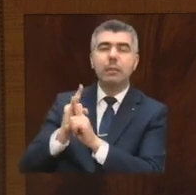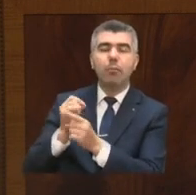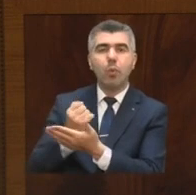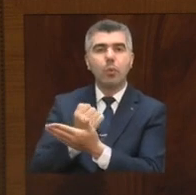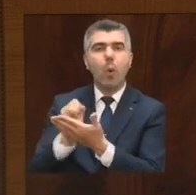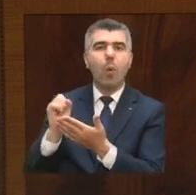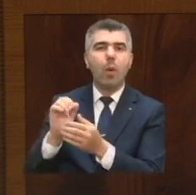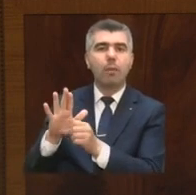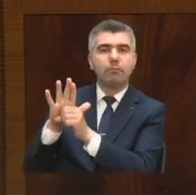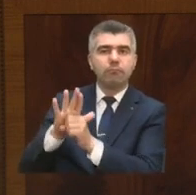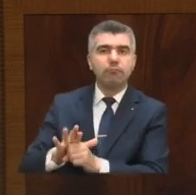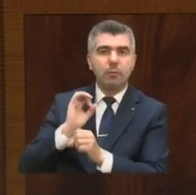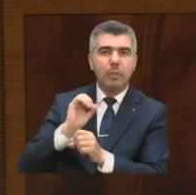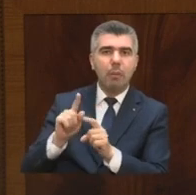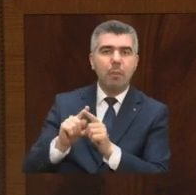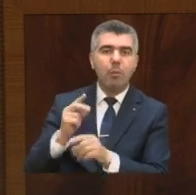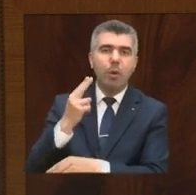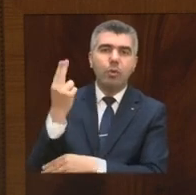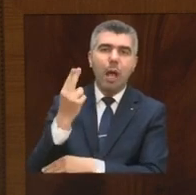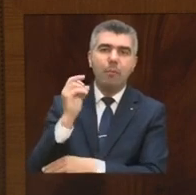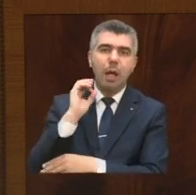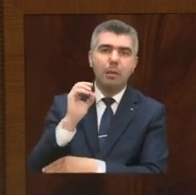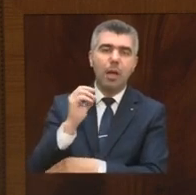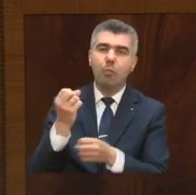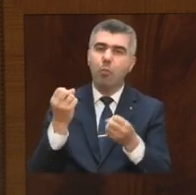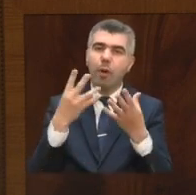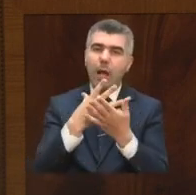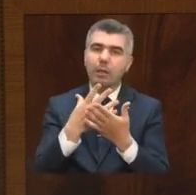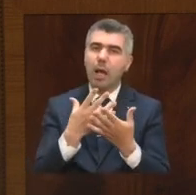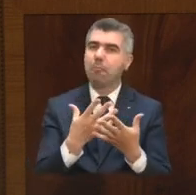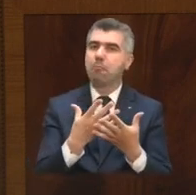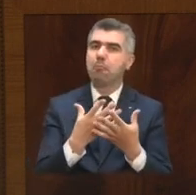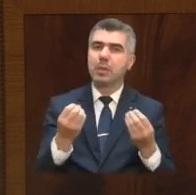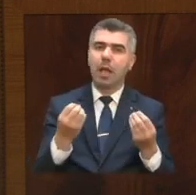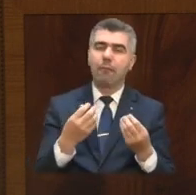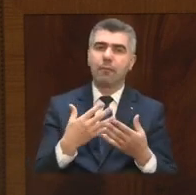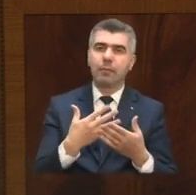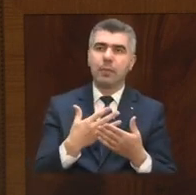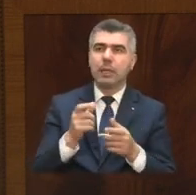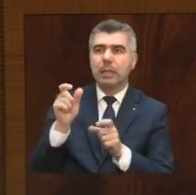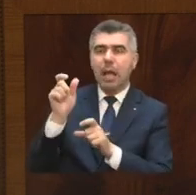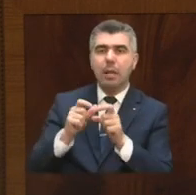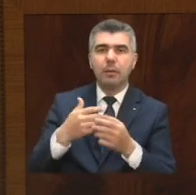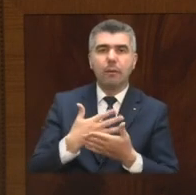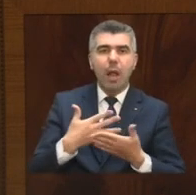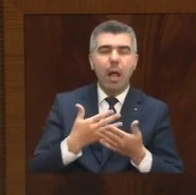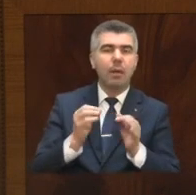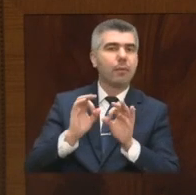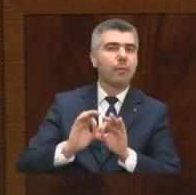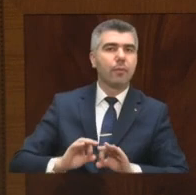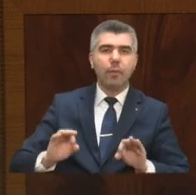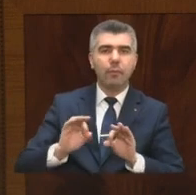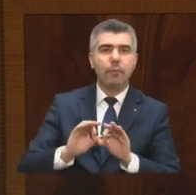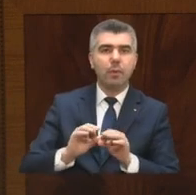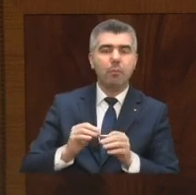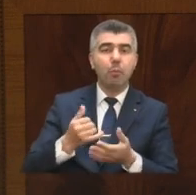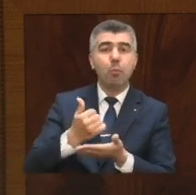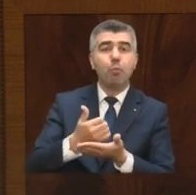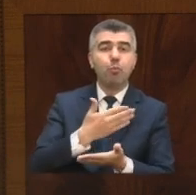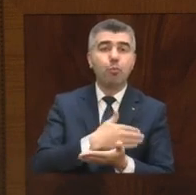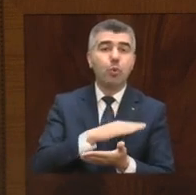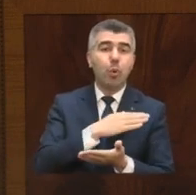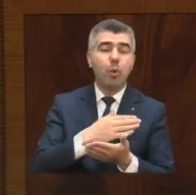كارثيه ستفرغ التعليم العالم المحتوى مفاجات لا تصر احدا ما عدا الحكومه وما استقالات مسؤولين بسبب